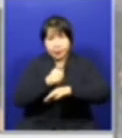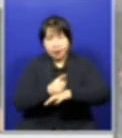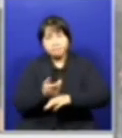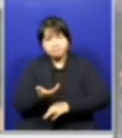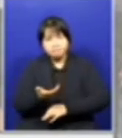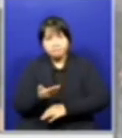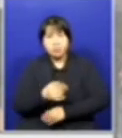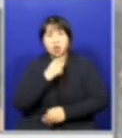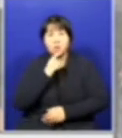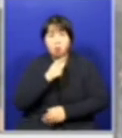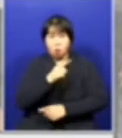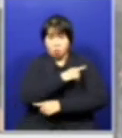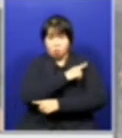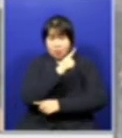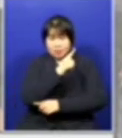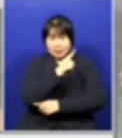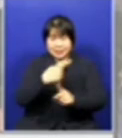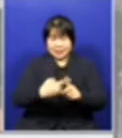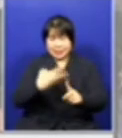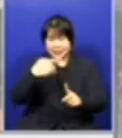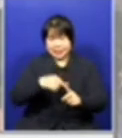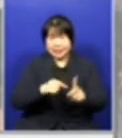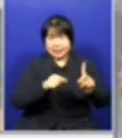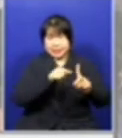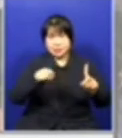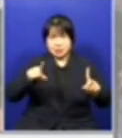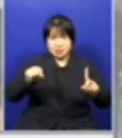ถึง11เมษายนนี่มั้ยตาย